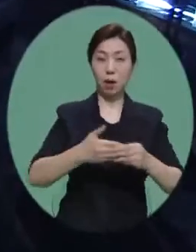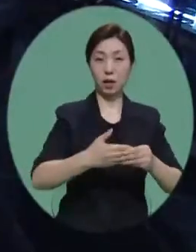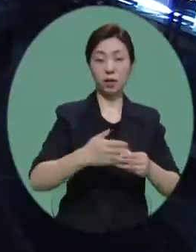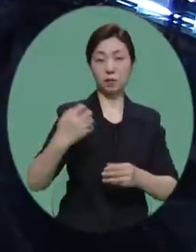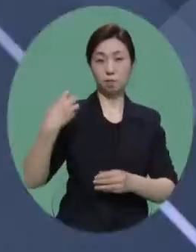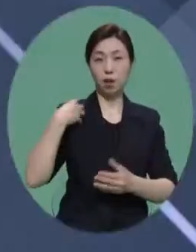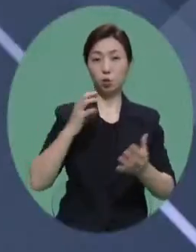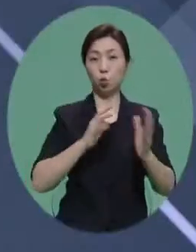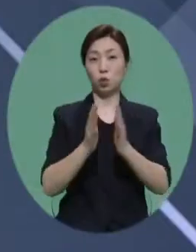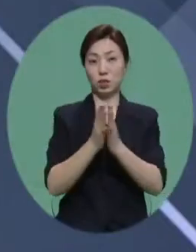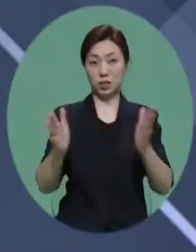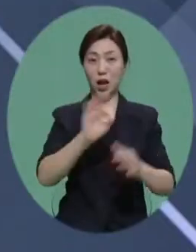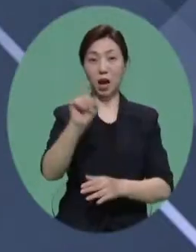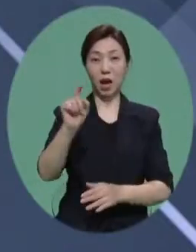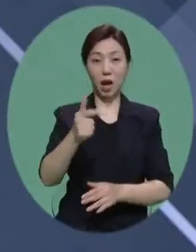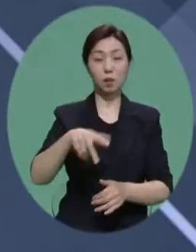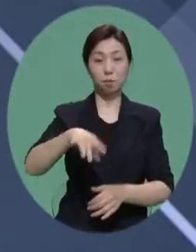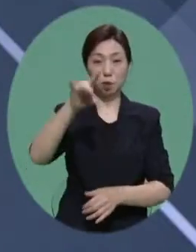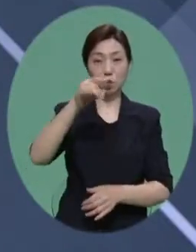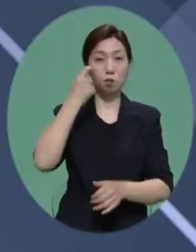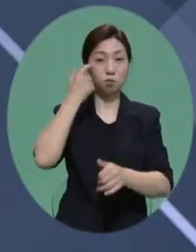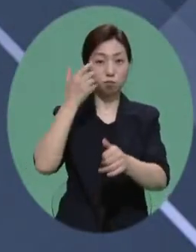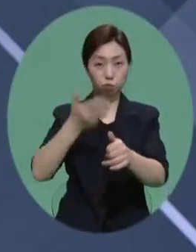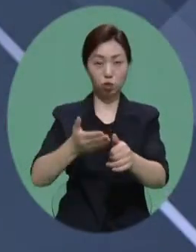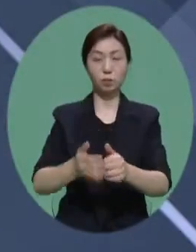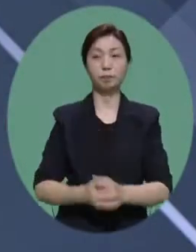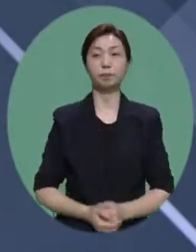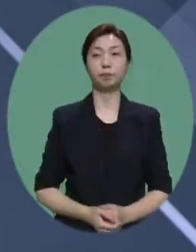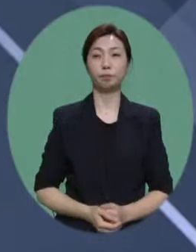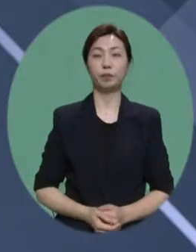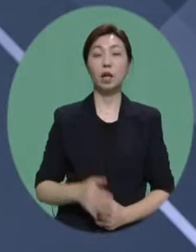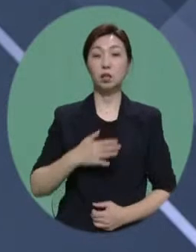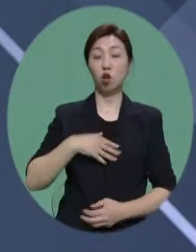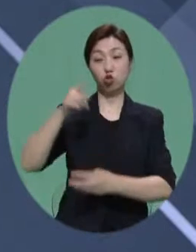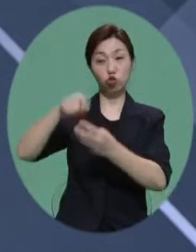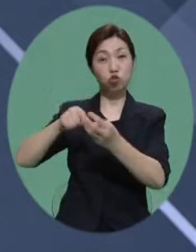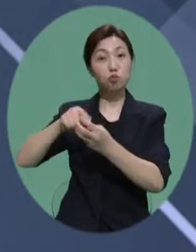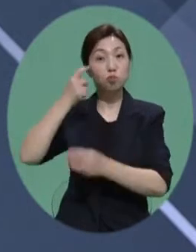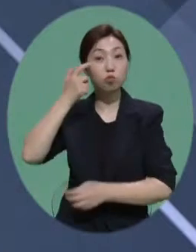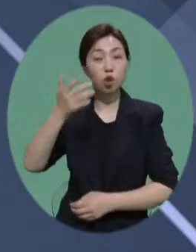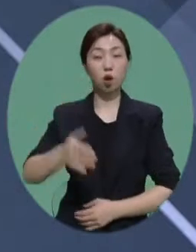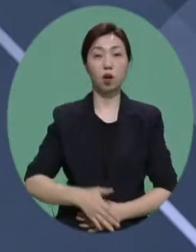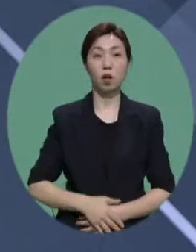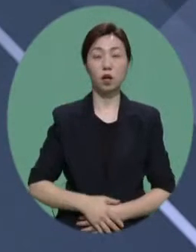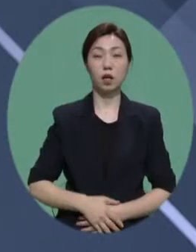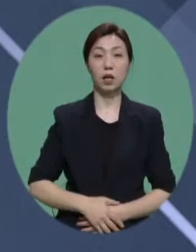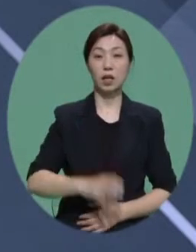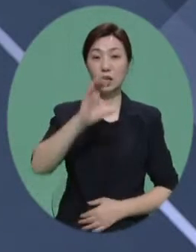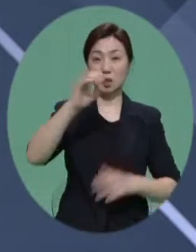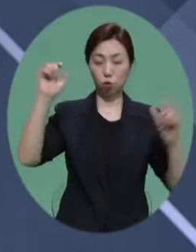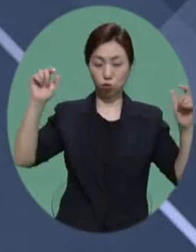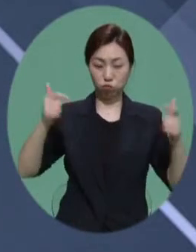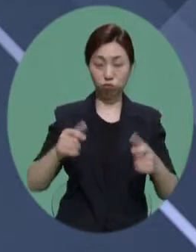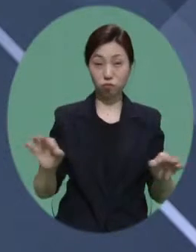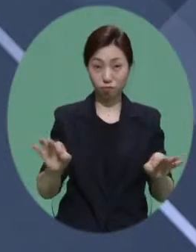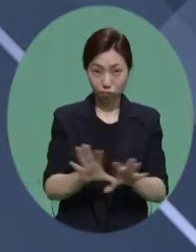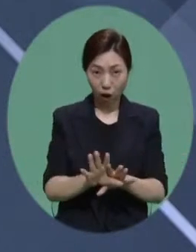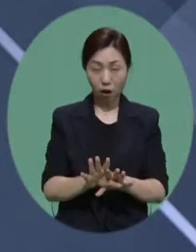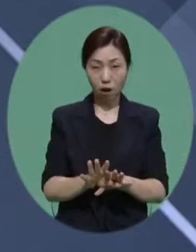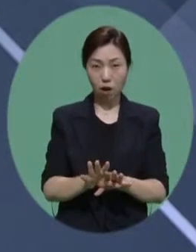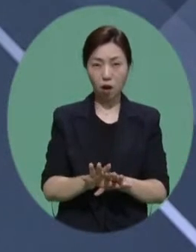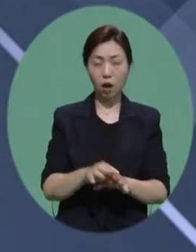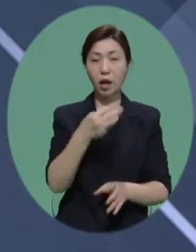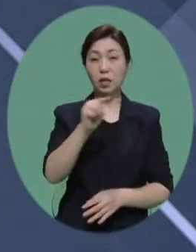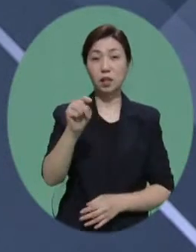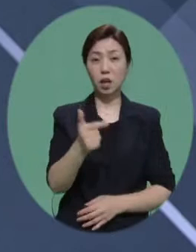시작해 주시죠 어 이유 높게 먹겠습니다 탄소중립 2050 년까지 어 정말로 중요합니다